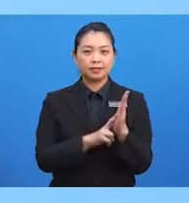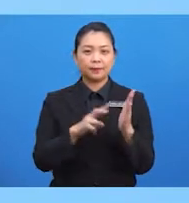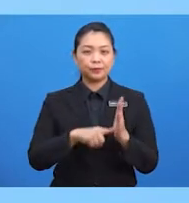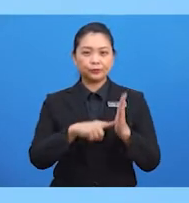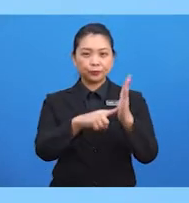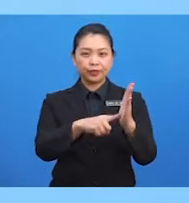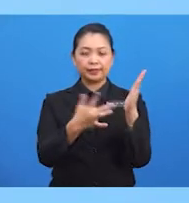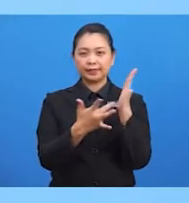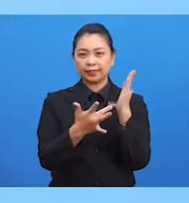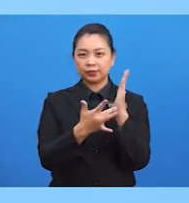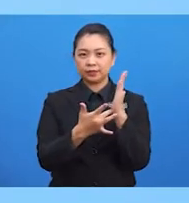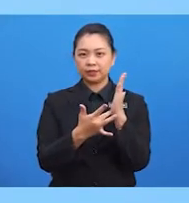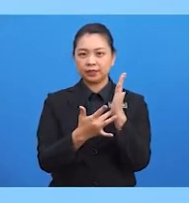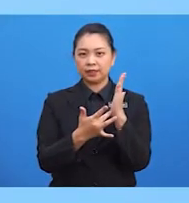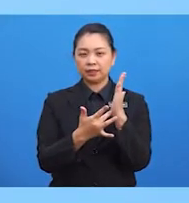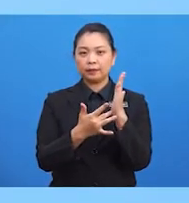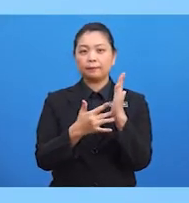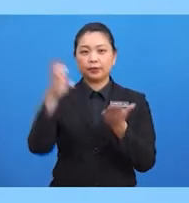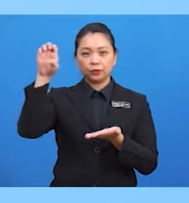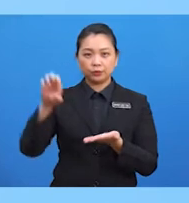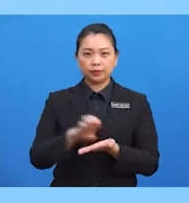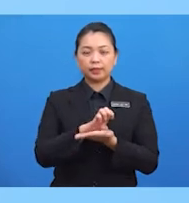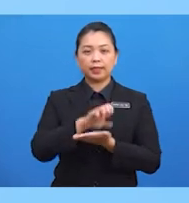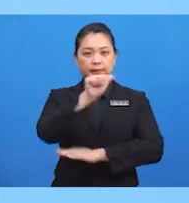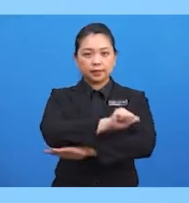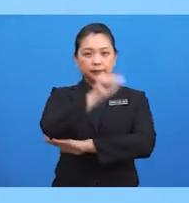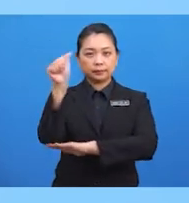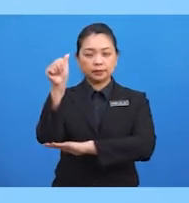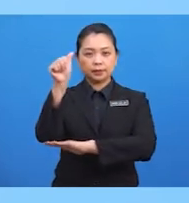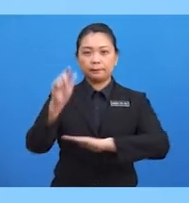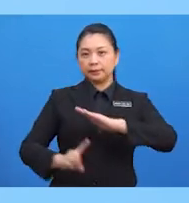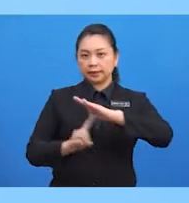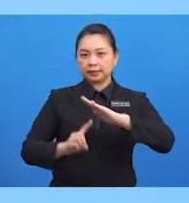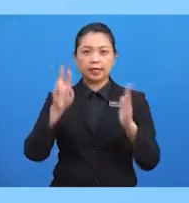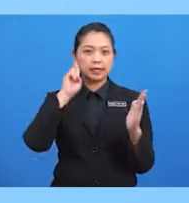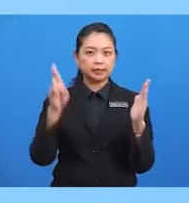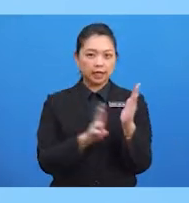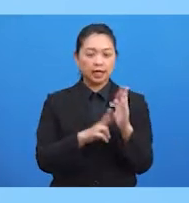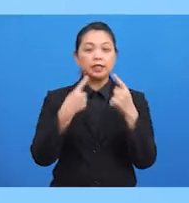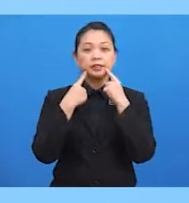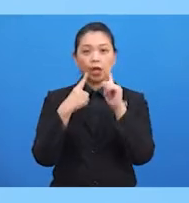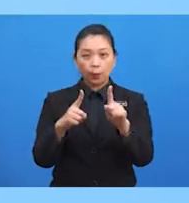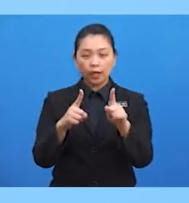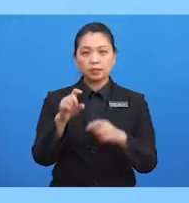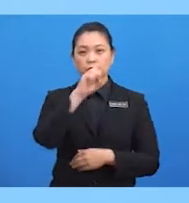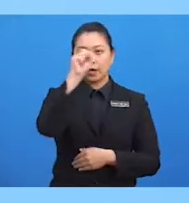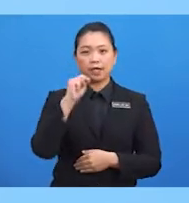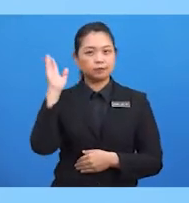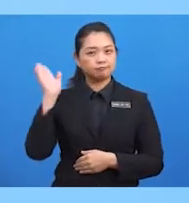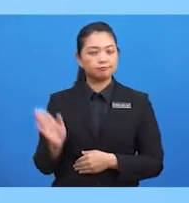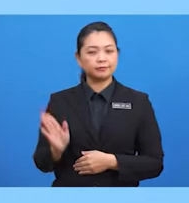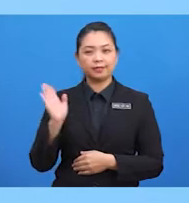Rajah menunjukkan teknologi penerokaan angkasa lepas. Berdasarkan Rajah, jawab